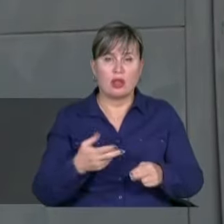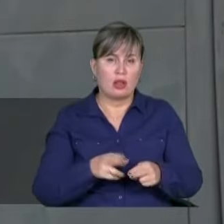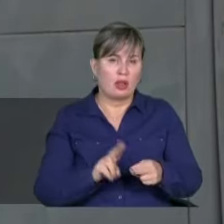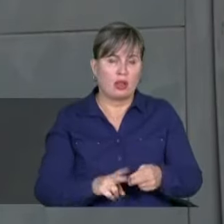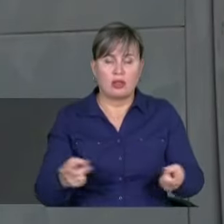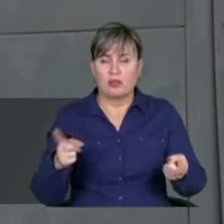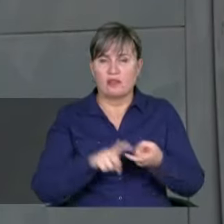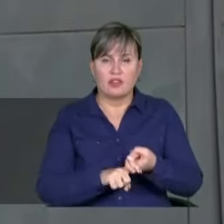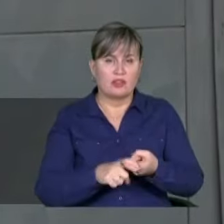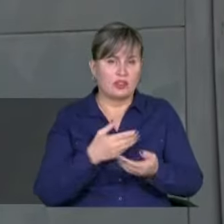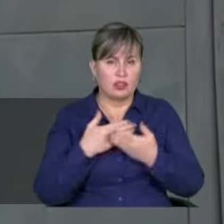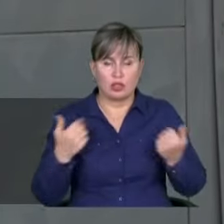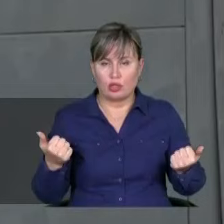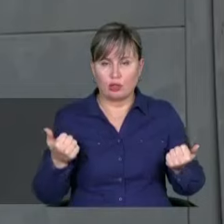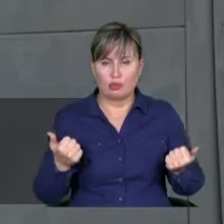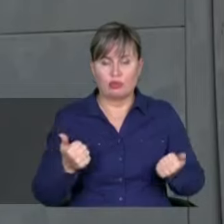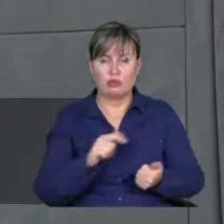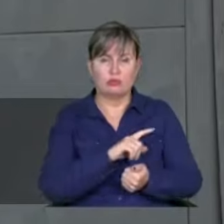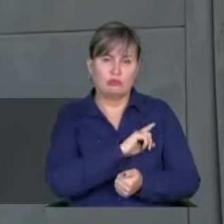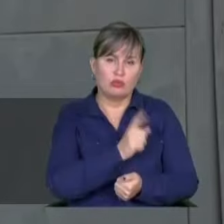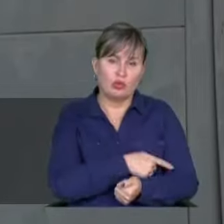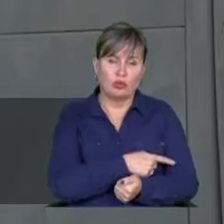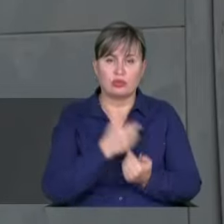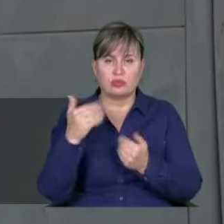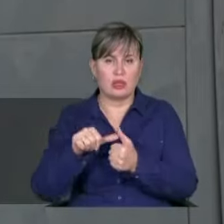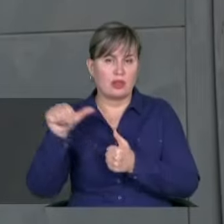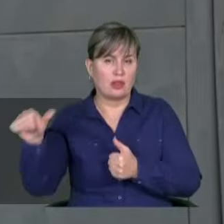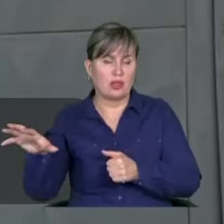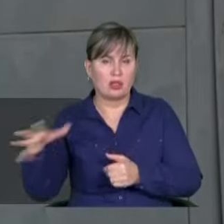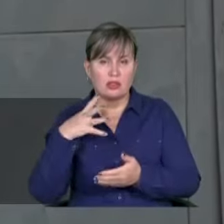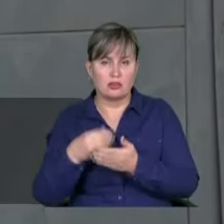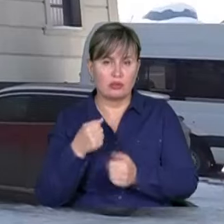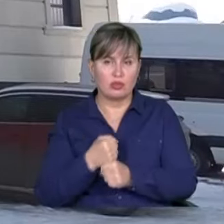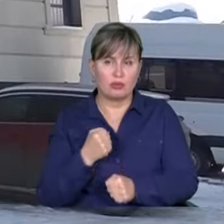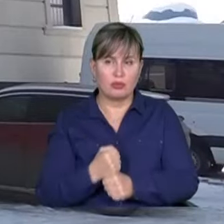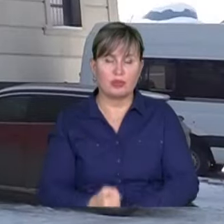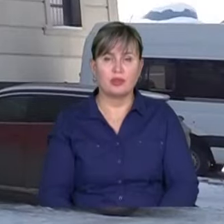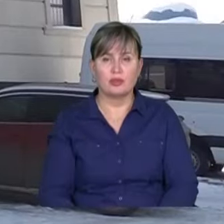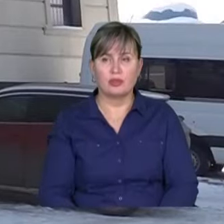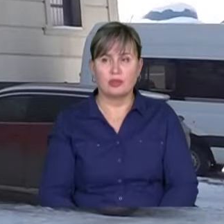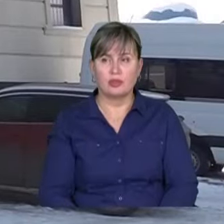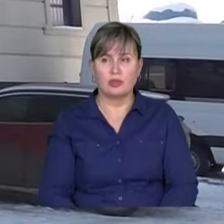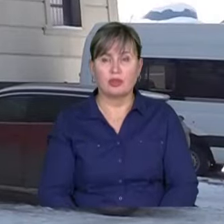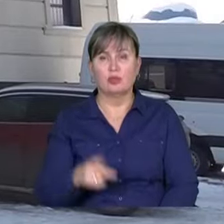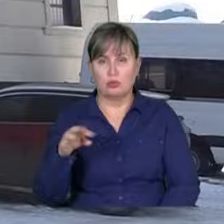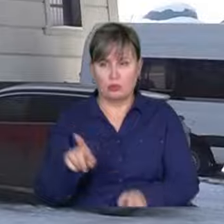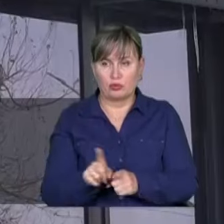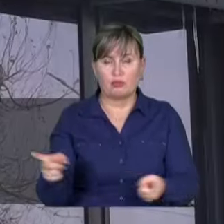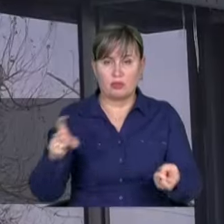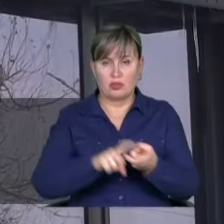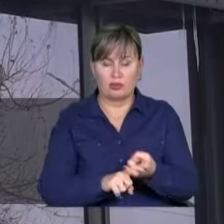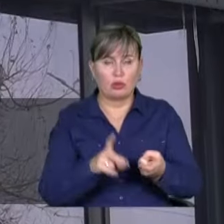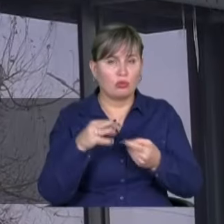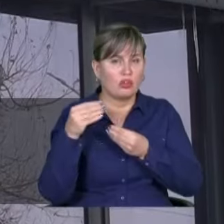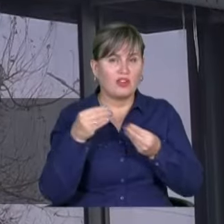не взаимосвязаны на мощность и работу этой подстанции. Но они питаются от этого ТП, да? Насколько я понимаю, да. Ну, никакого